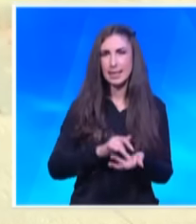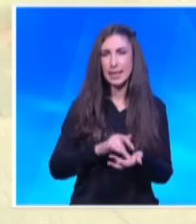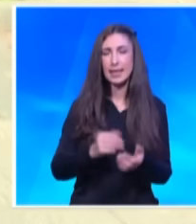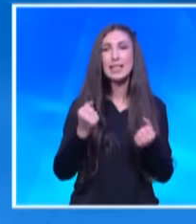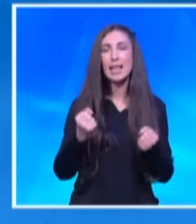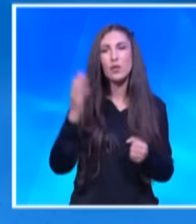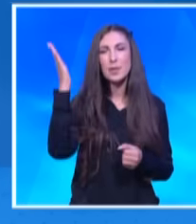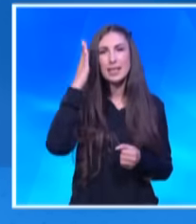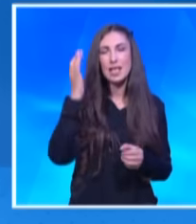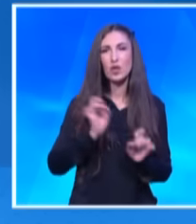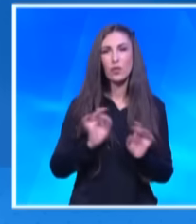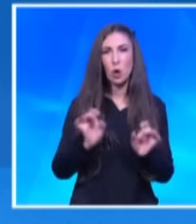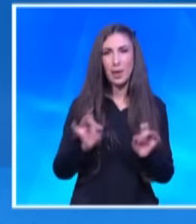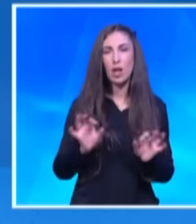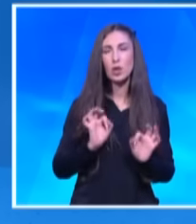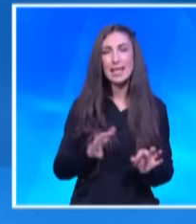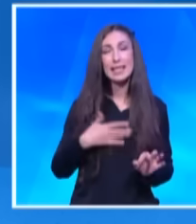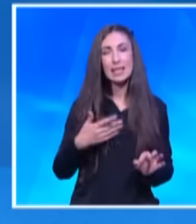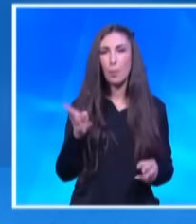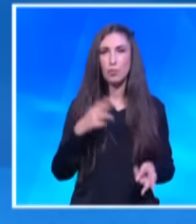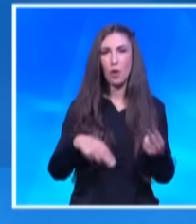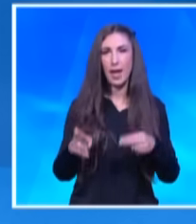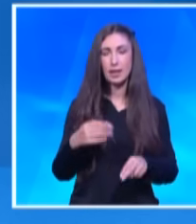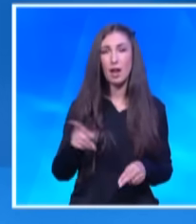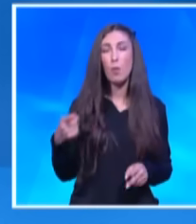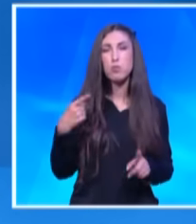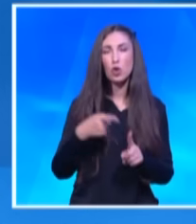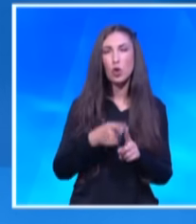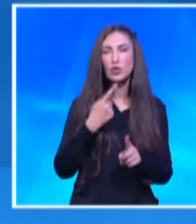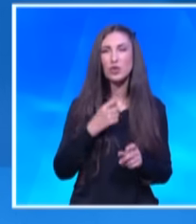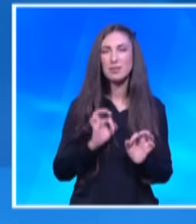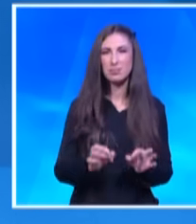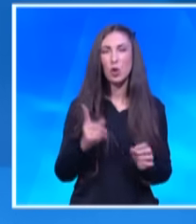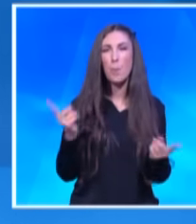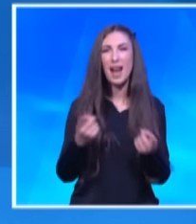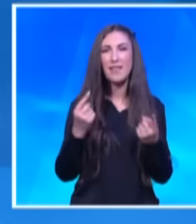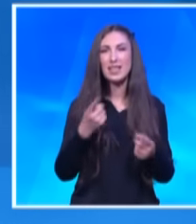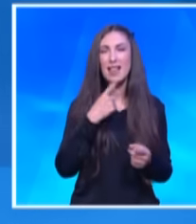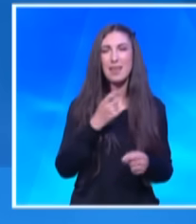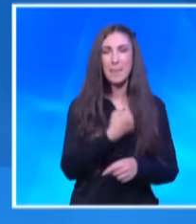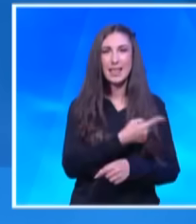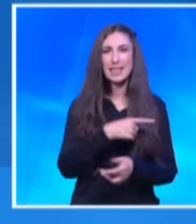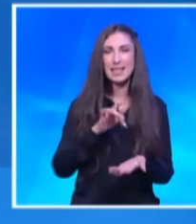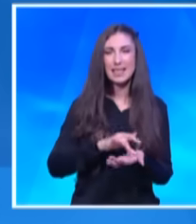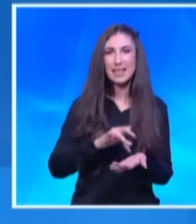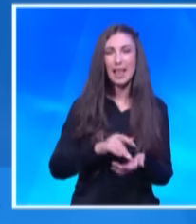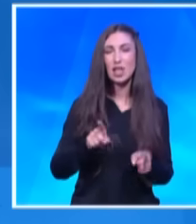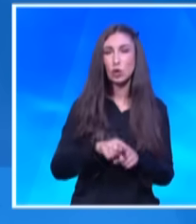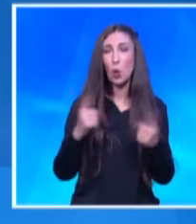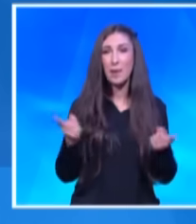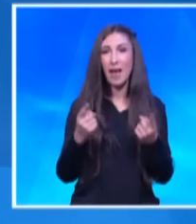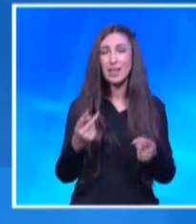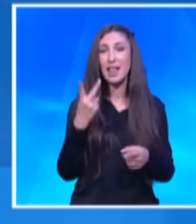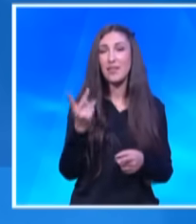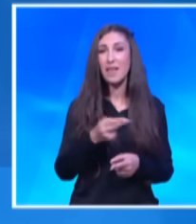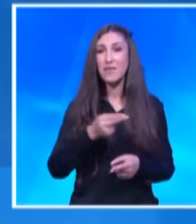Здравното министерство е информирано и е изискана проверка. Посочено обстоятелството, че управителят на медицинския център е същевременно управител на две